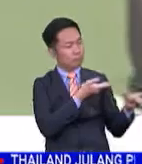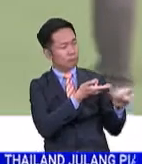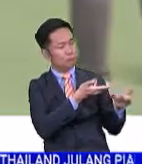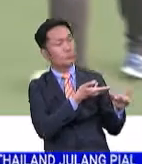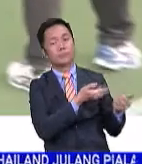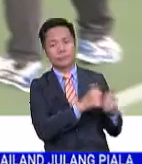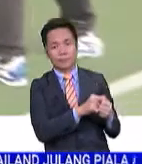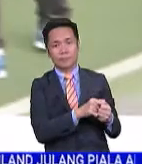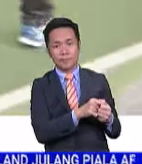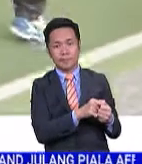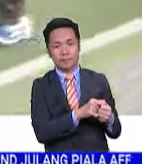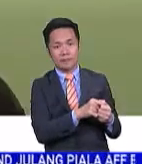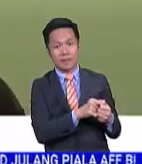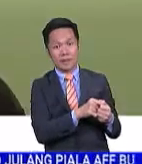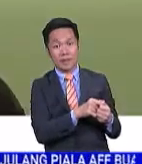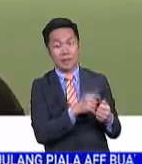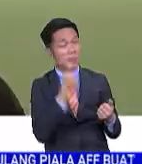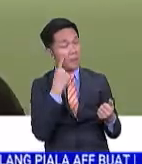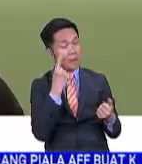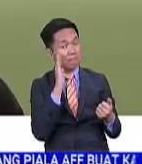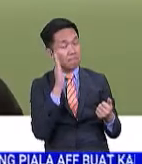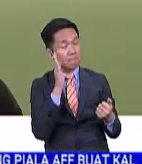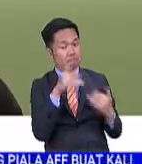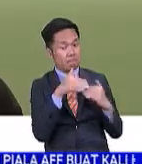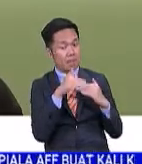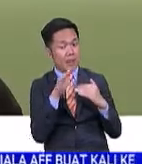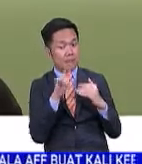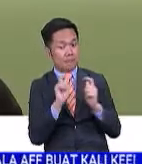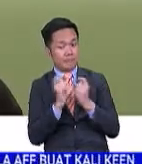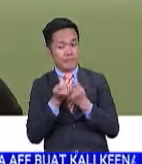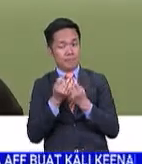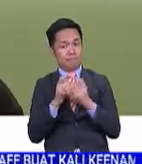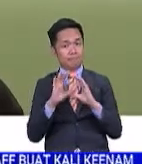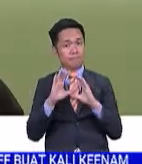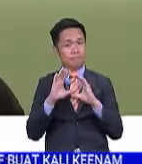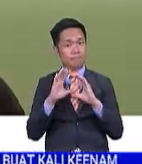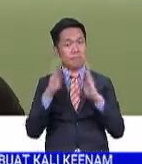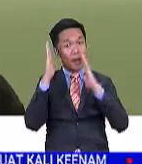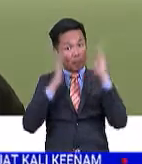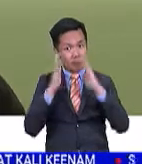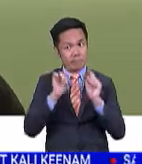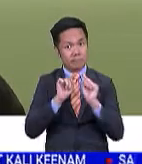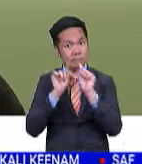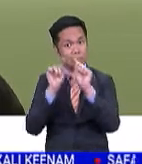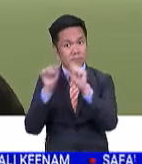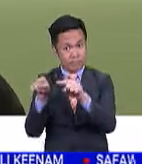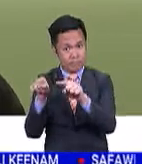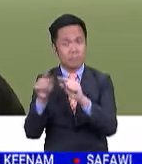dekat, barangkali kita akan menghantar pasukan kebangsaan kita ini